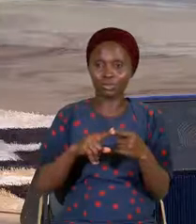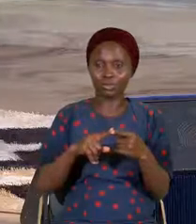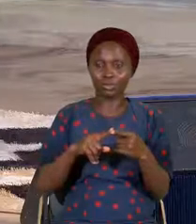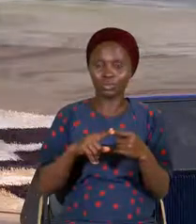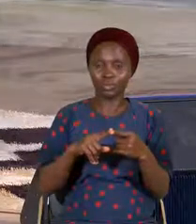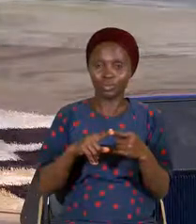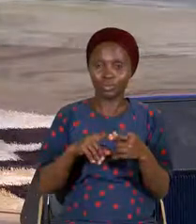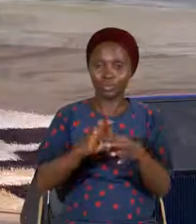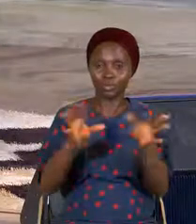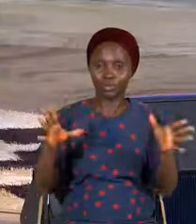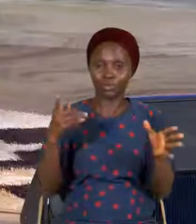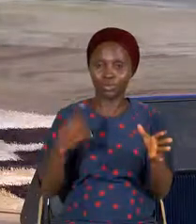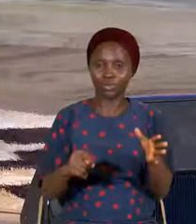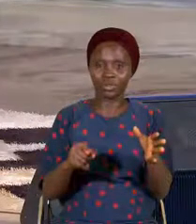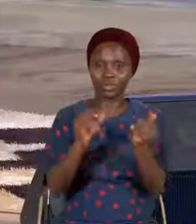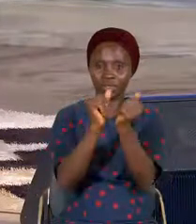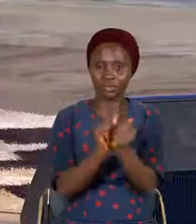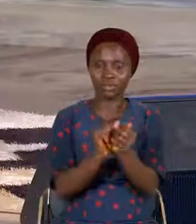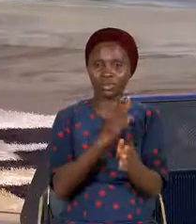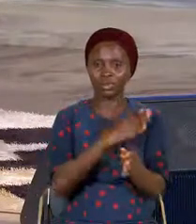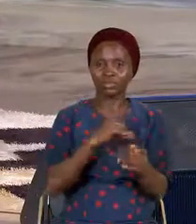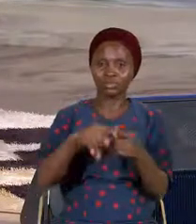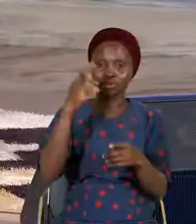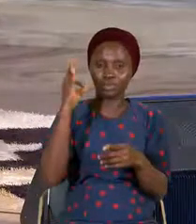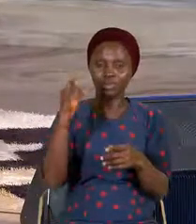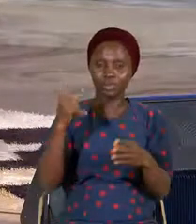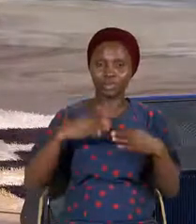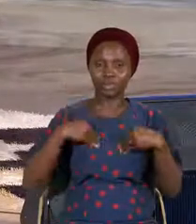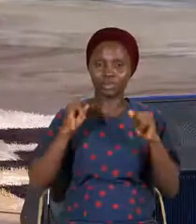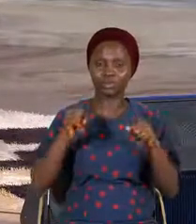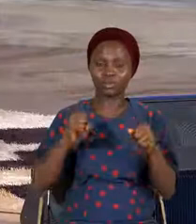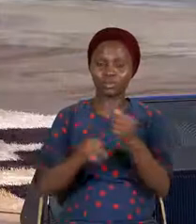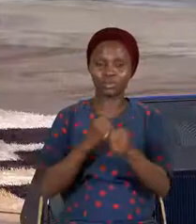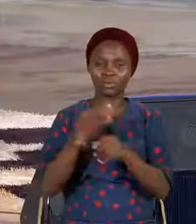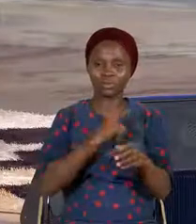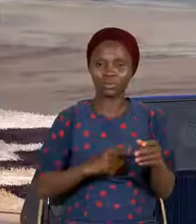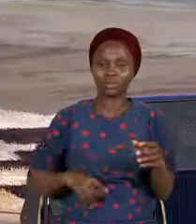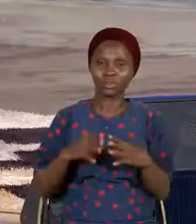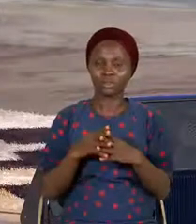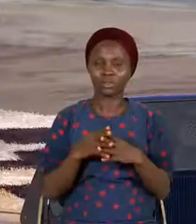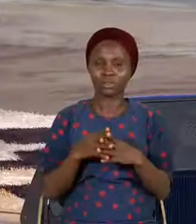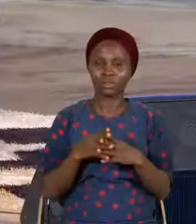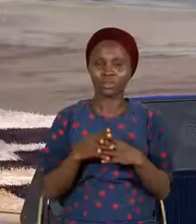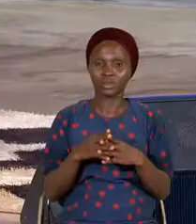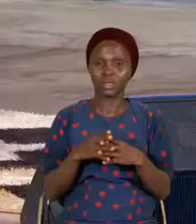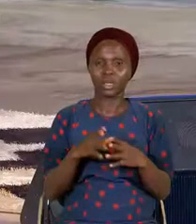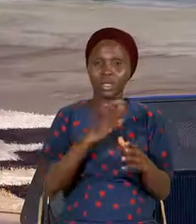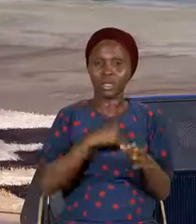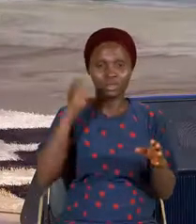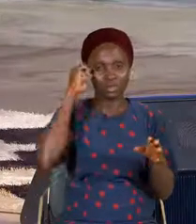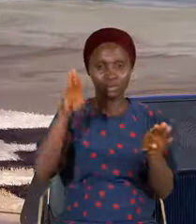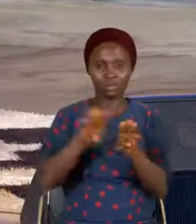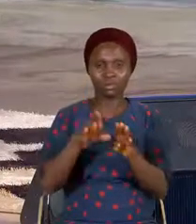sont dans la captivité, pour donner, pour publier une année de grâce du Seigneur. Et il a